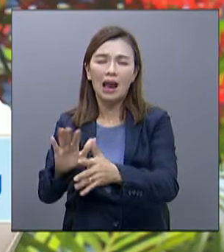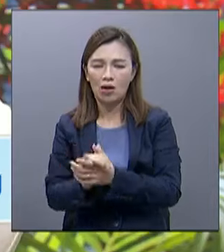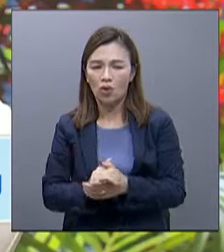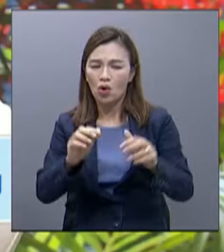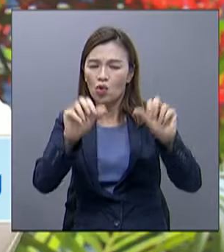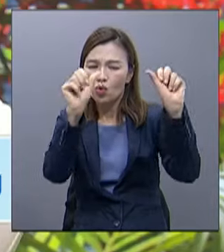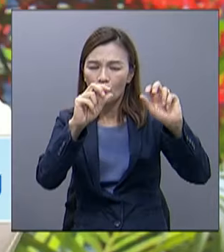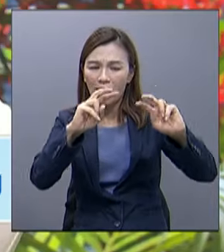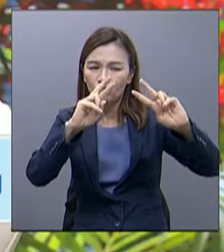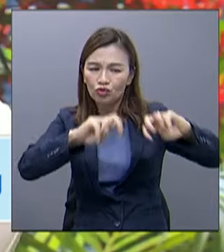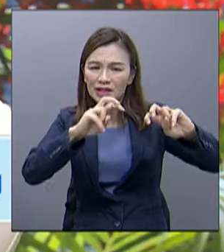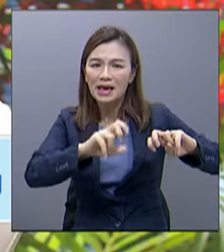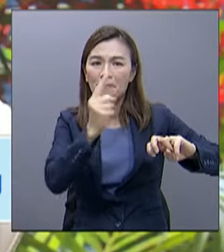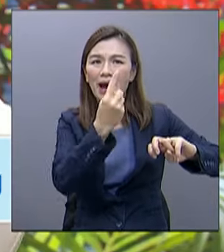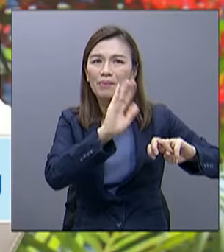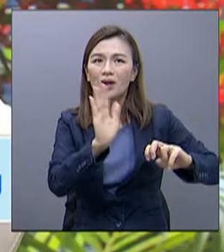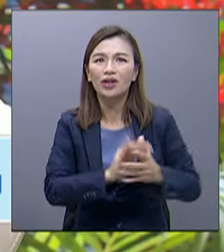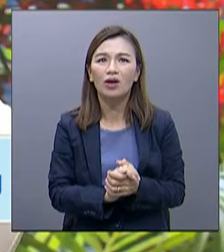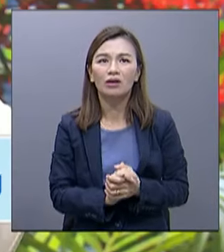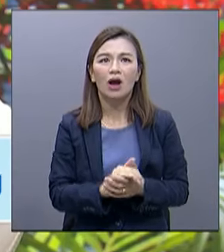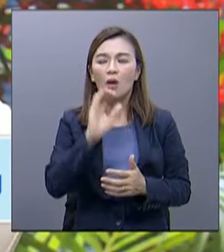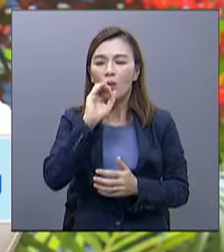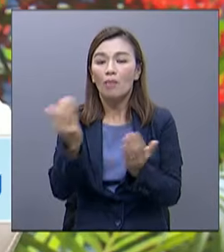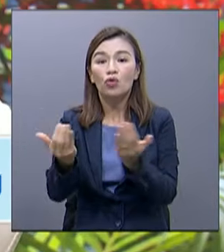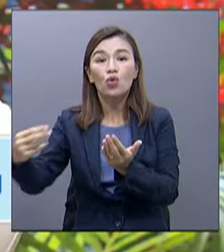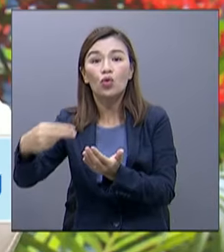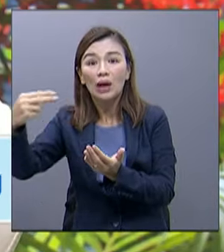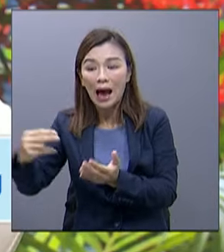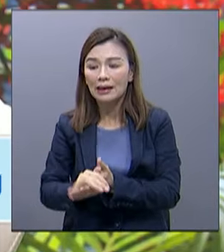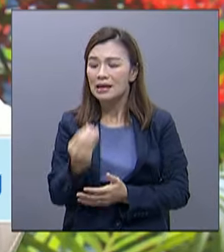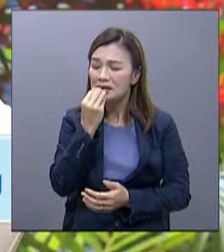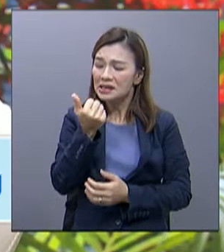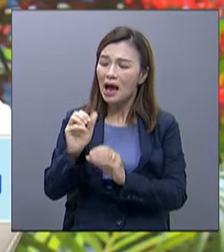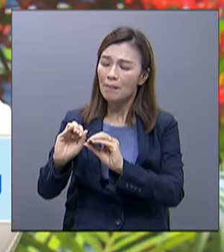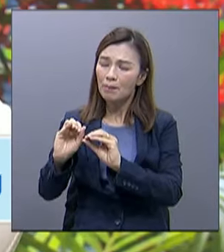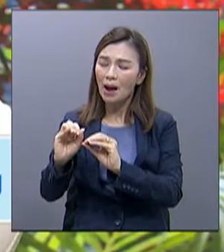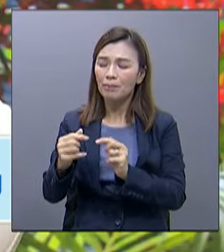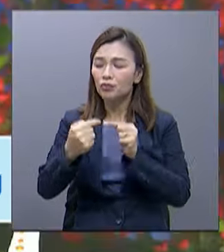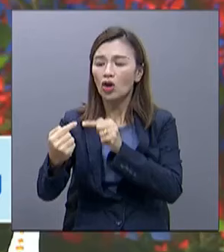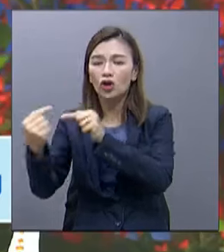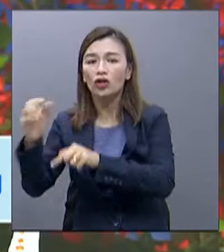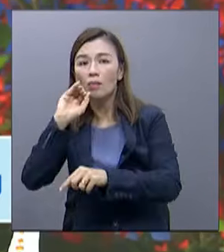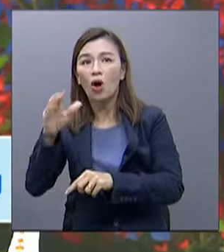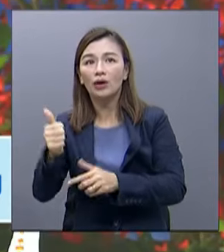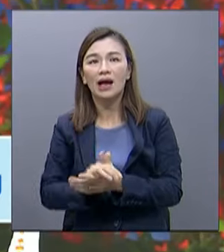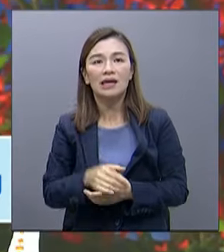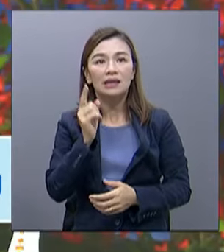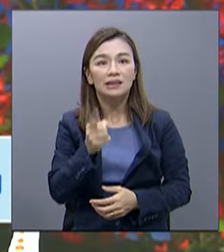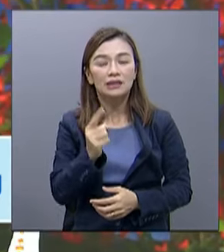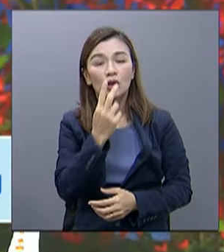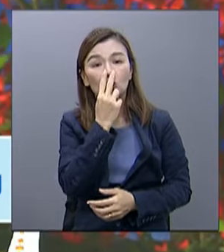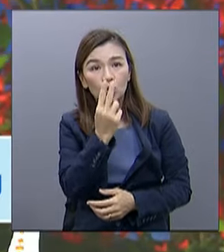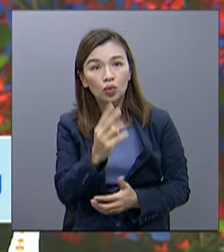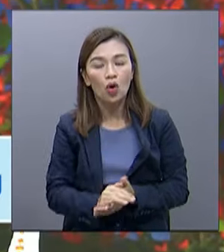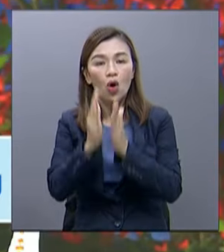ถ้าไม่ดีจริงไม่ถึงลูกถึงหลานนะครับผมไม่บอกลูกหลานผมกินหรอกถ้ามันไม่ดีจริงใช่มั้ยครับง่ายๆก็เมเซนดีเพราะว่าถ้าเกิดเราดูจริงๆ